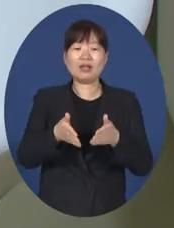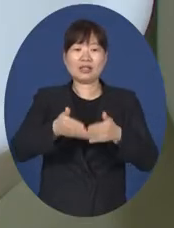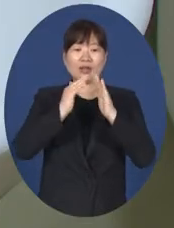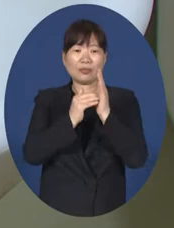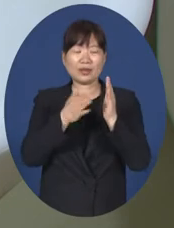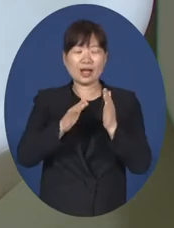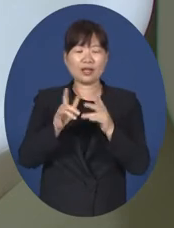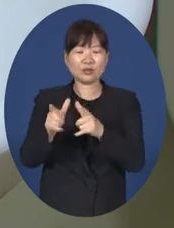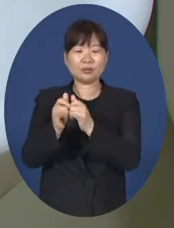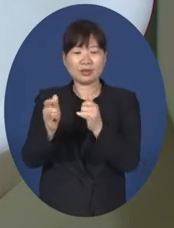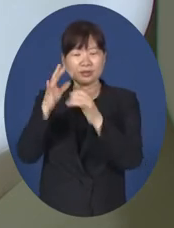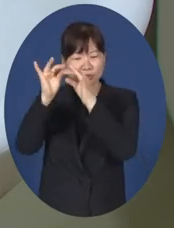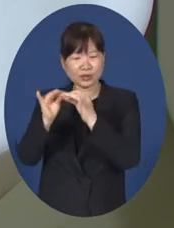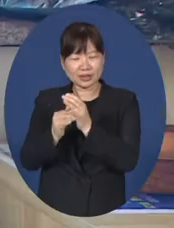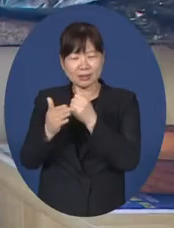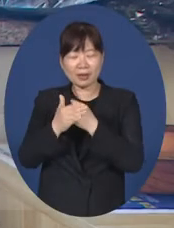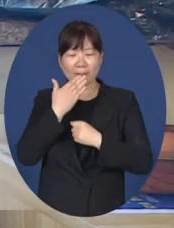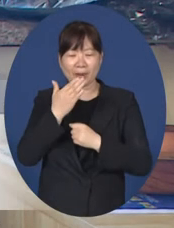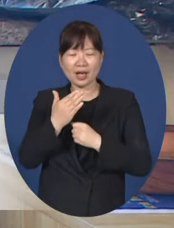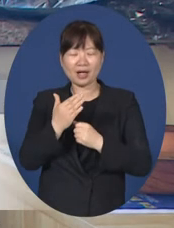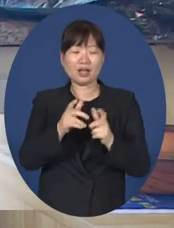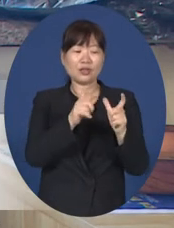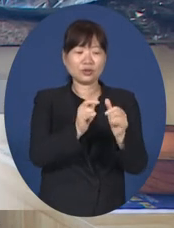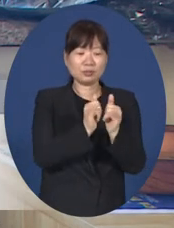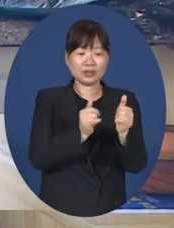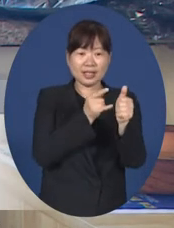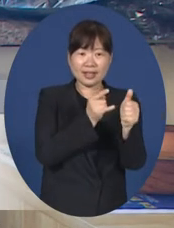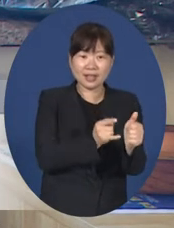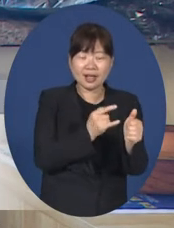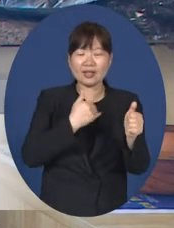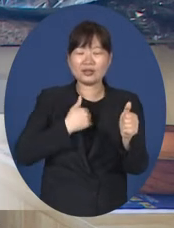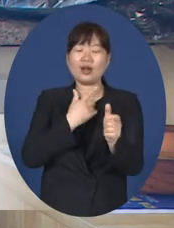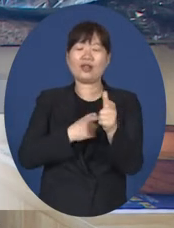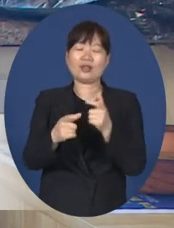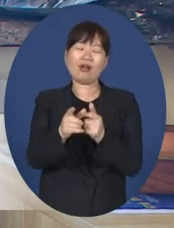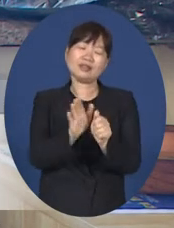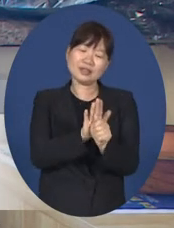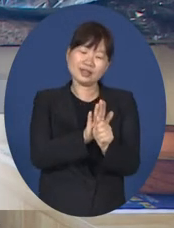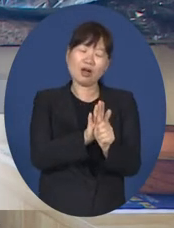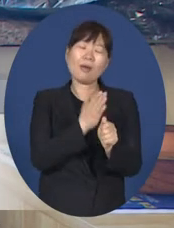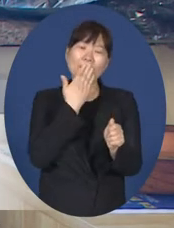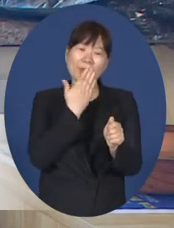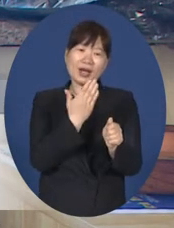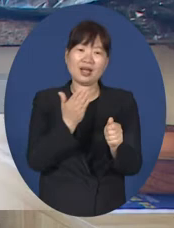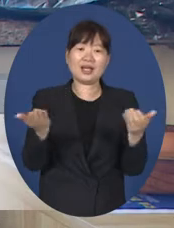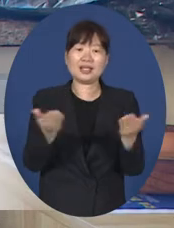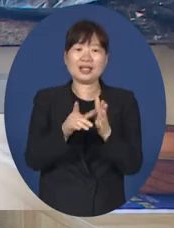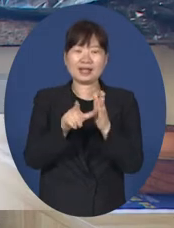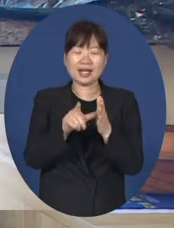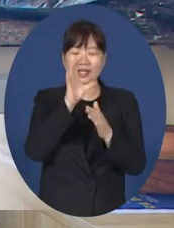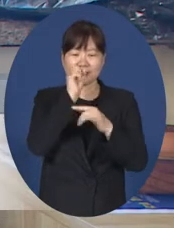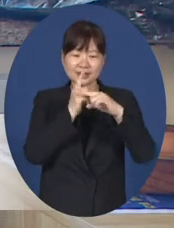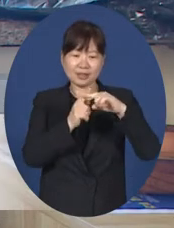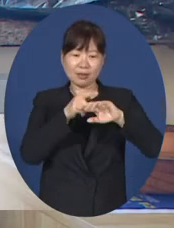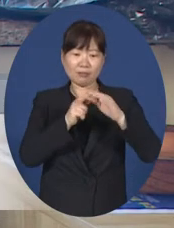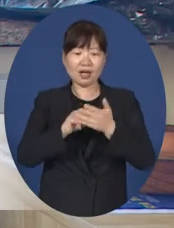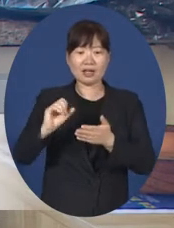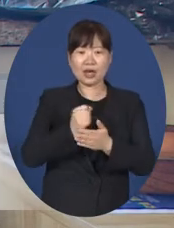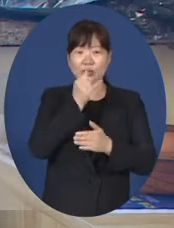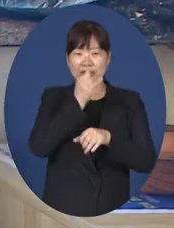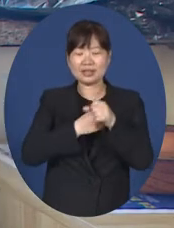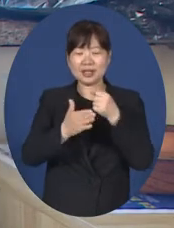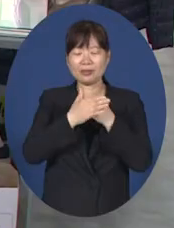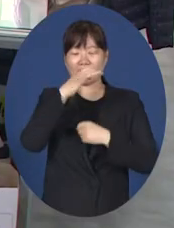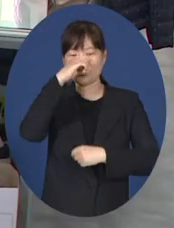흔쾌히 동의해줘 가능했습니다. 주민들한테 저희가 더 친절할 수 있고 일하는 데 긍정적인 마음도 가질 수